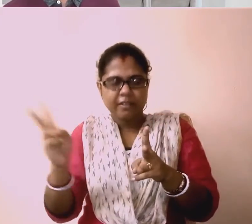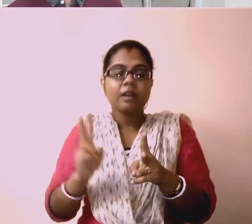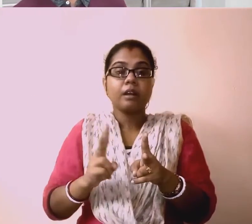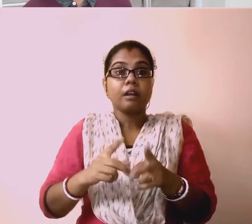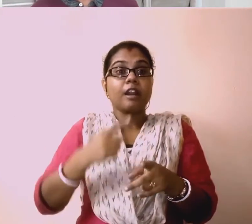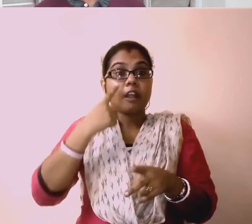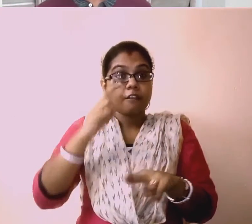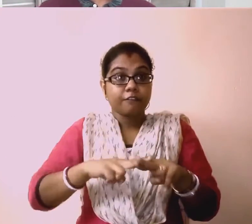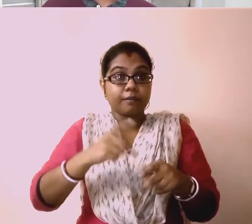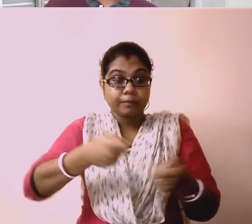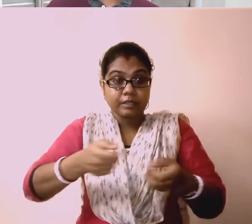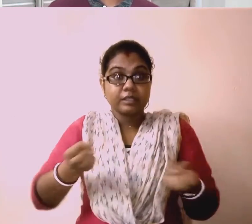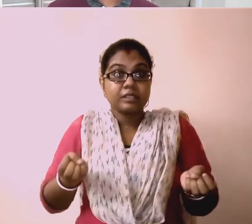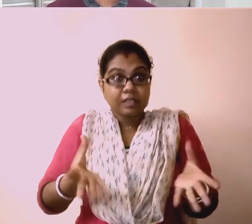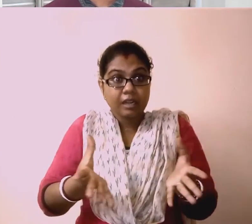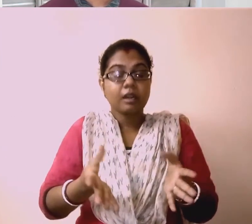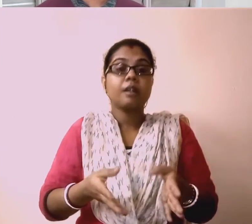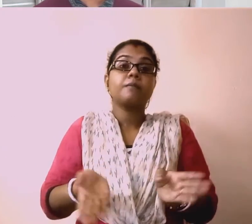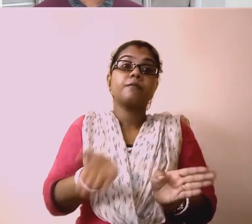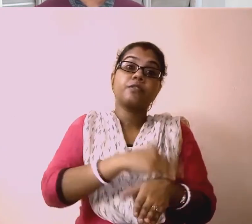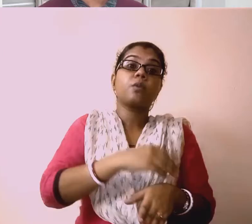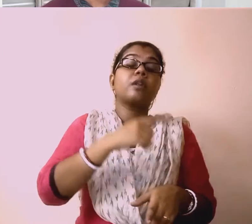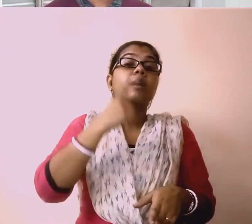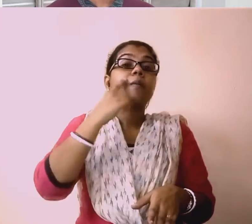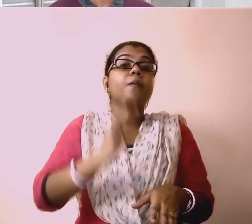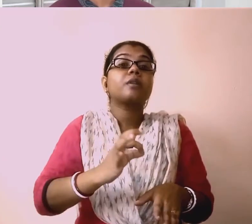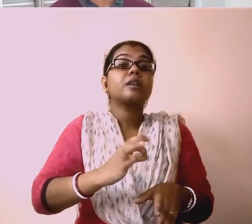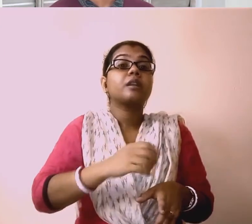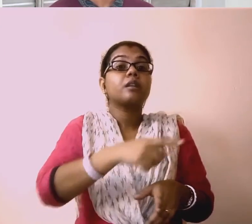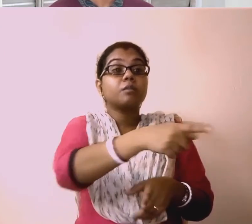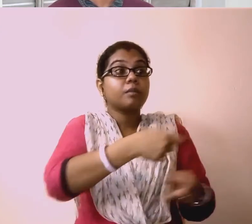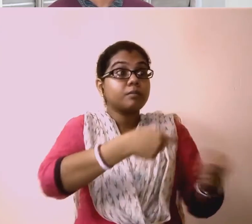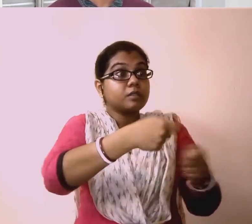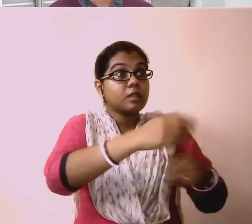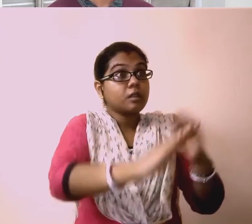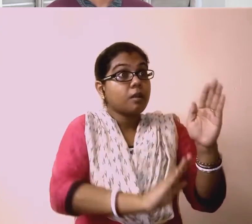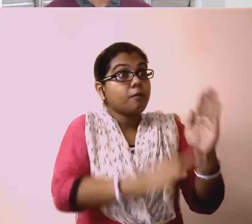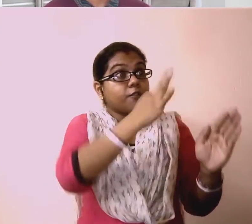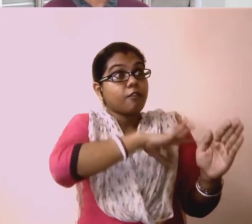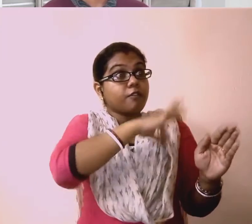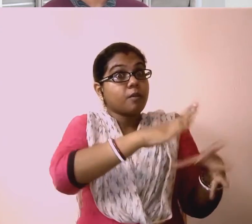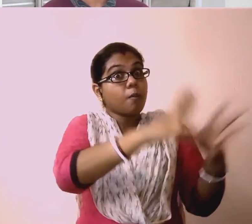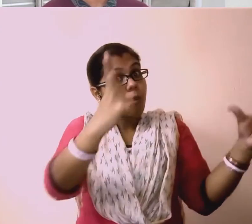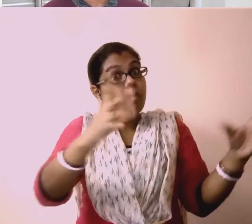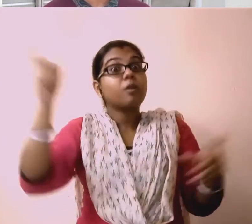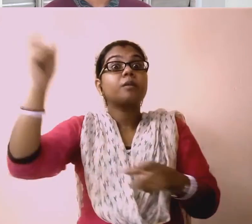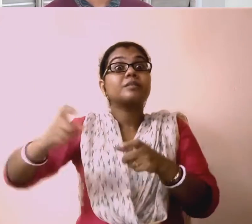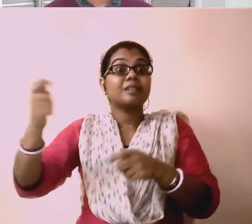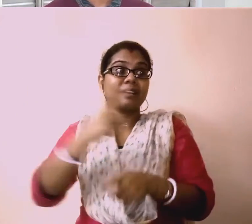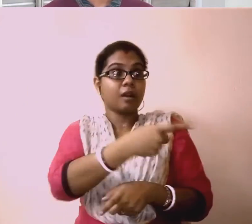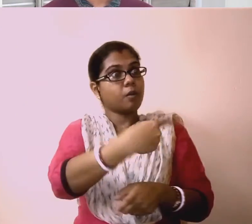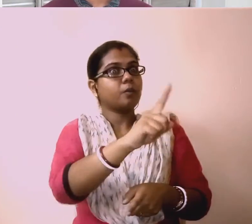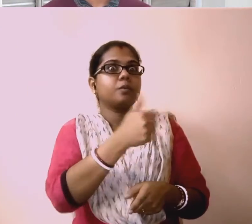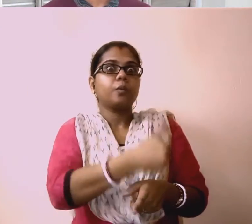या कॉफी वेंडिंग मशीन का बिजनेस ला रहा है तो इन्वेस्टर चाहता है कि वो चीज काम करे और इंपैक्ट क्रिएट करे